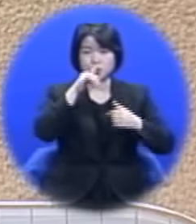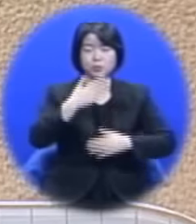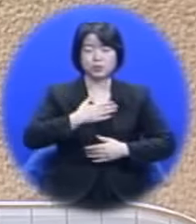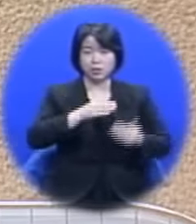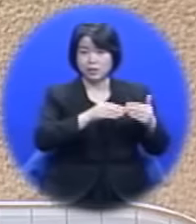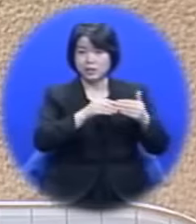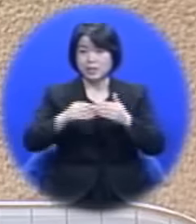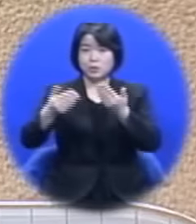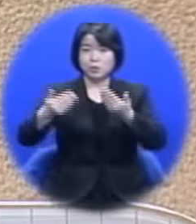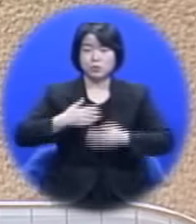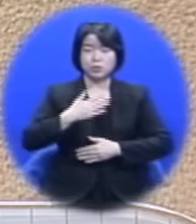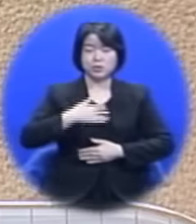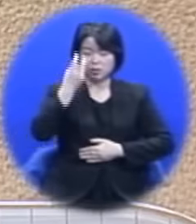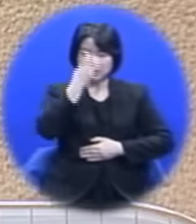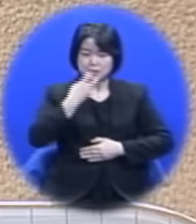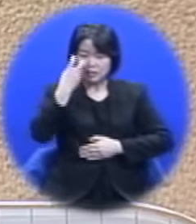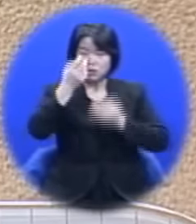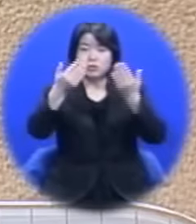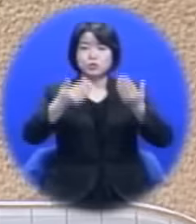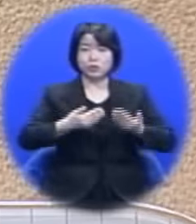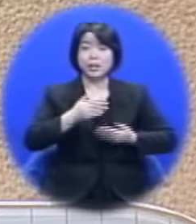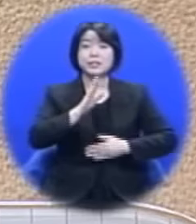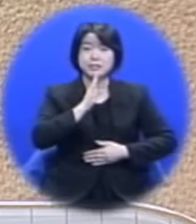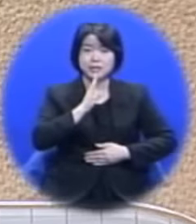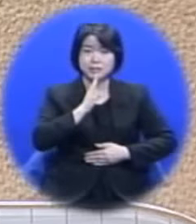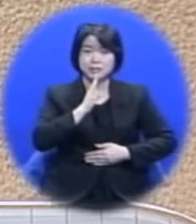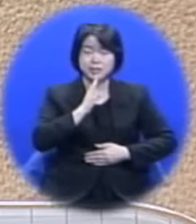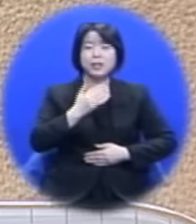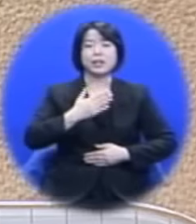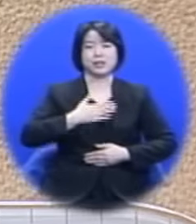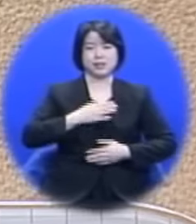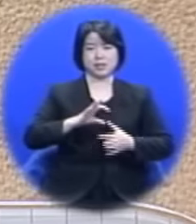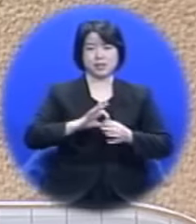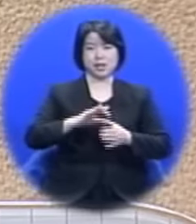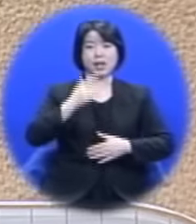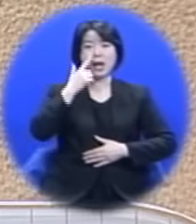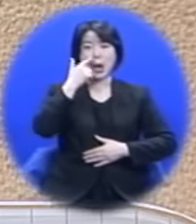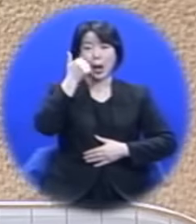인도하셨고 저를 지키셨다 사실 나의